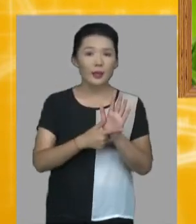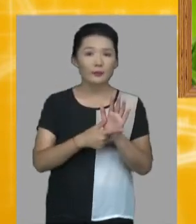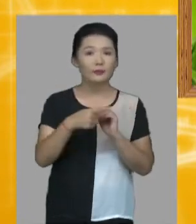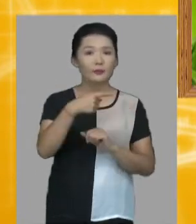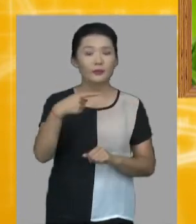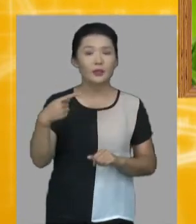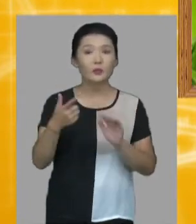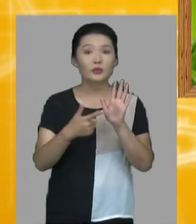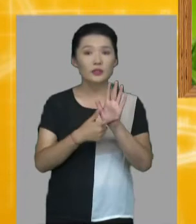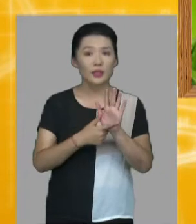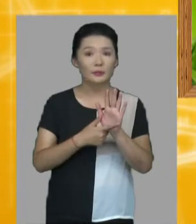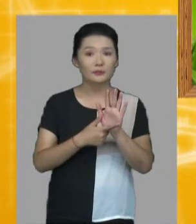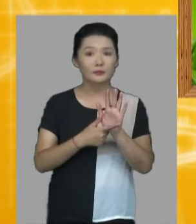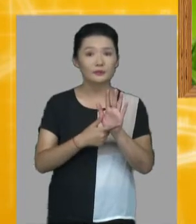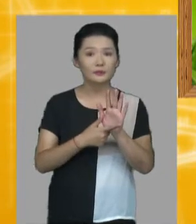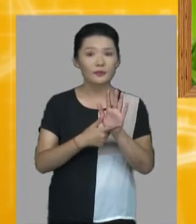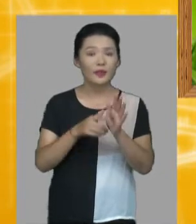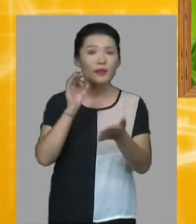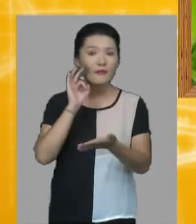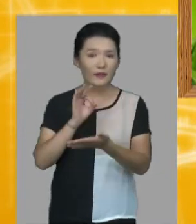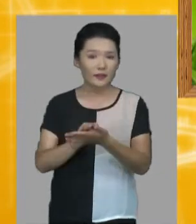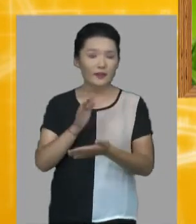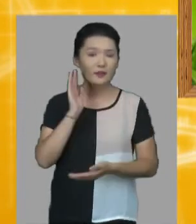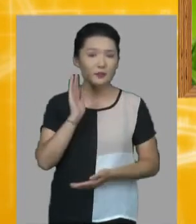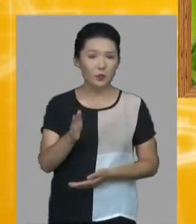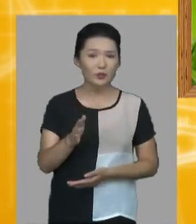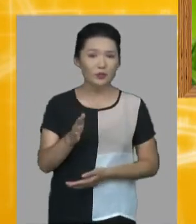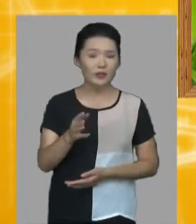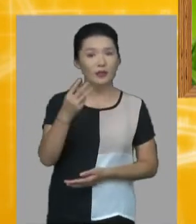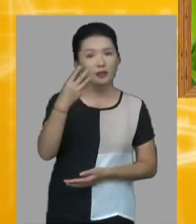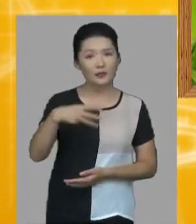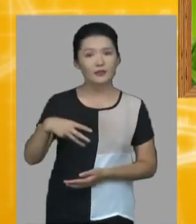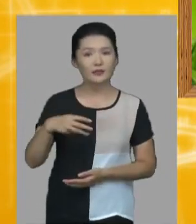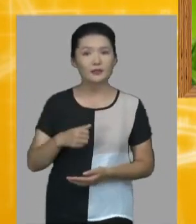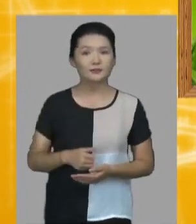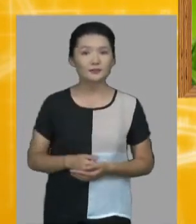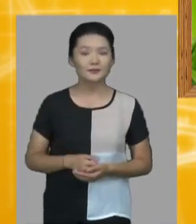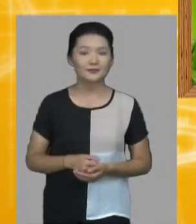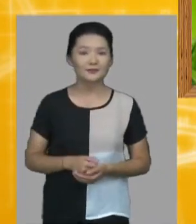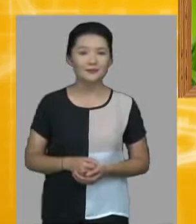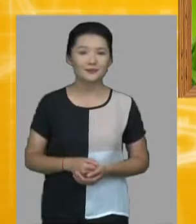37 минус 7. В ответе получаем 30.